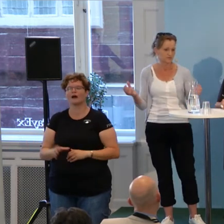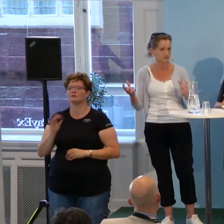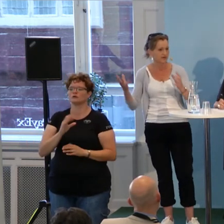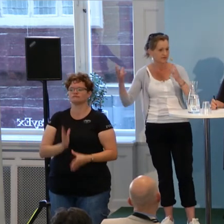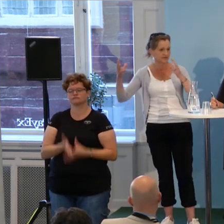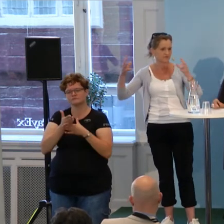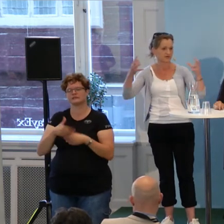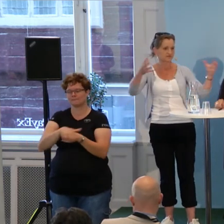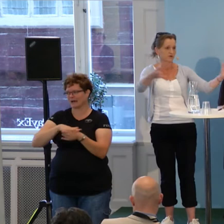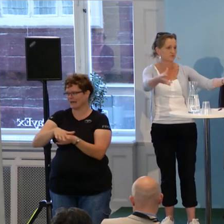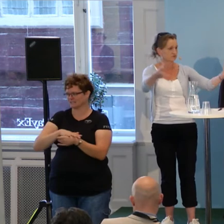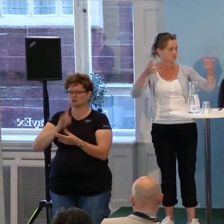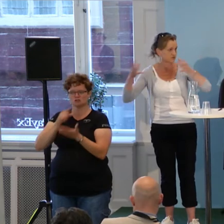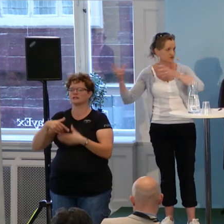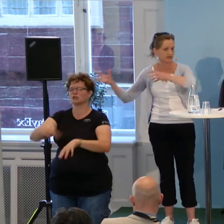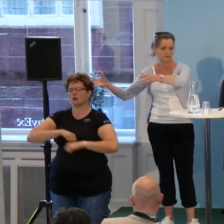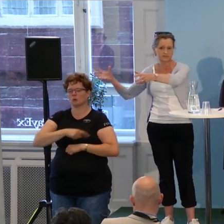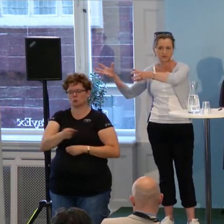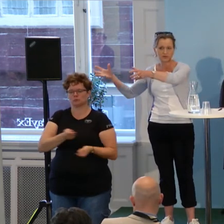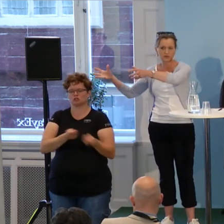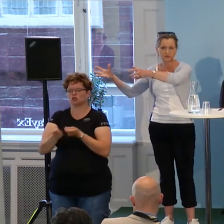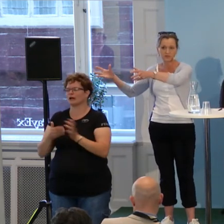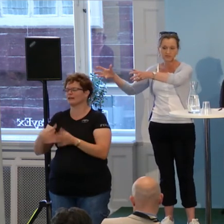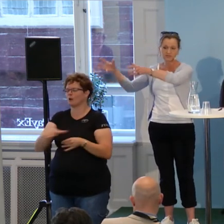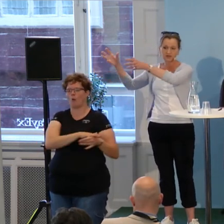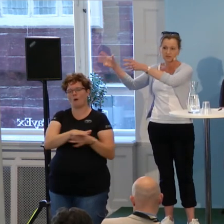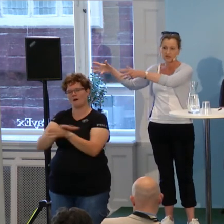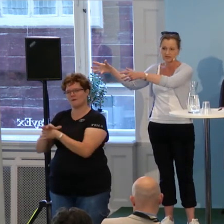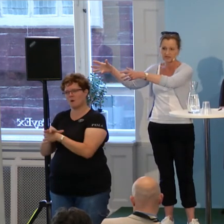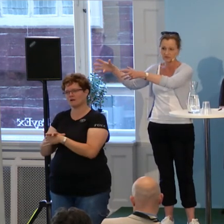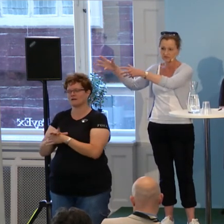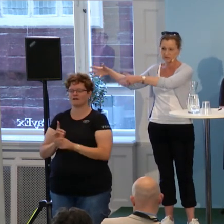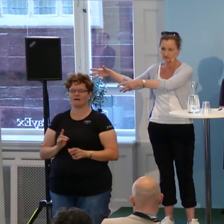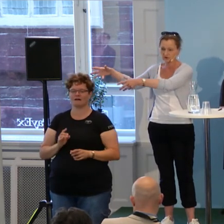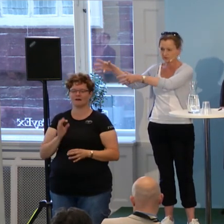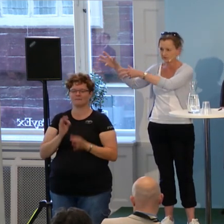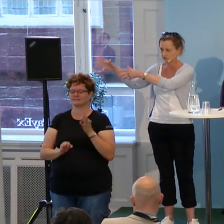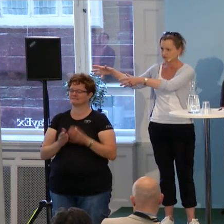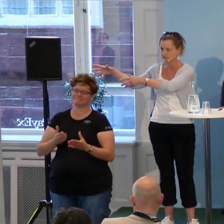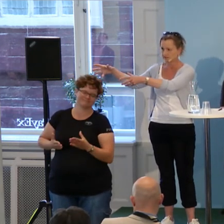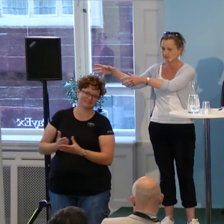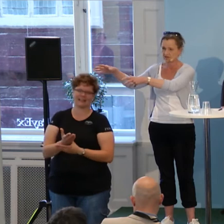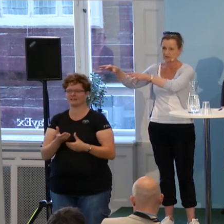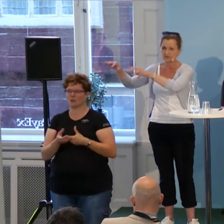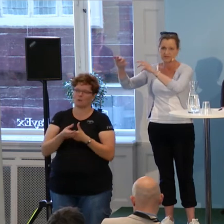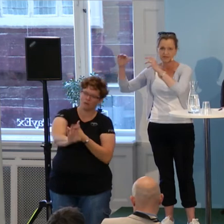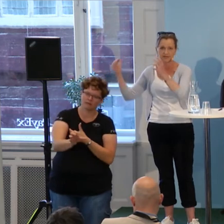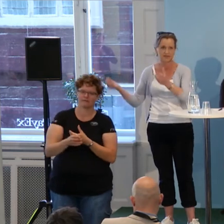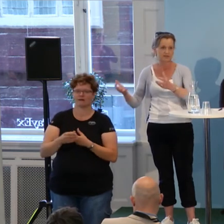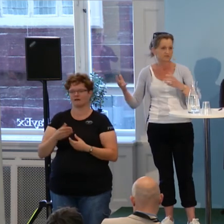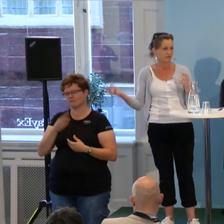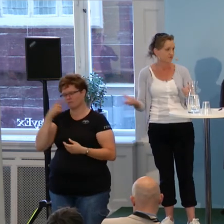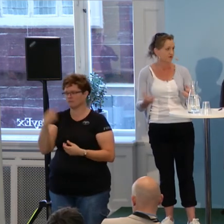det byggts upp en marknad för att ta emot dem och styra dem till områden, så att man hamnar direkt i utanförskap och i skuldsättning. Och därmed